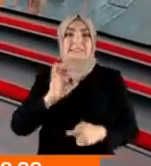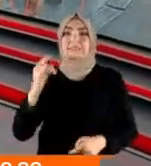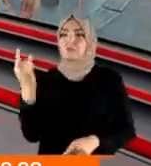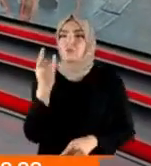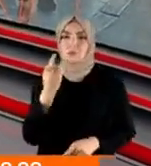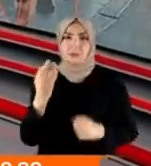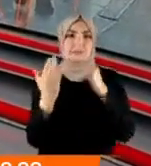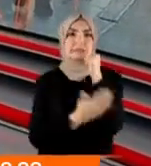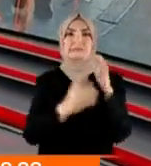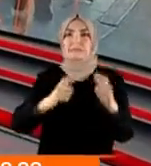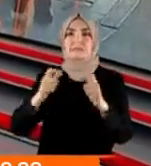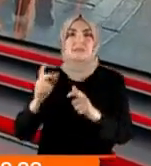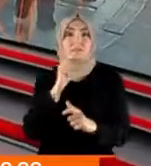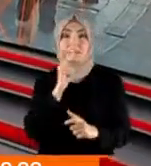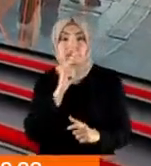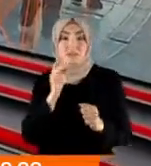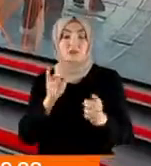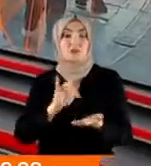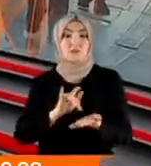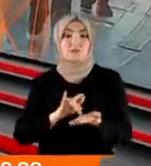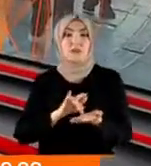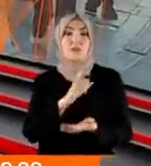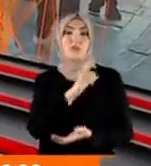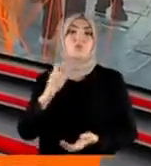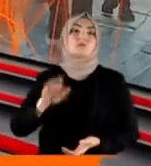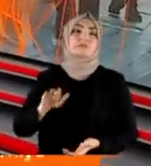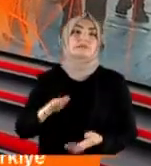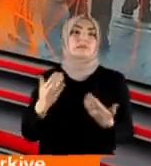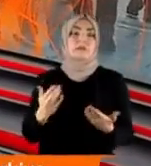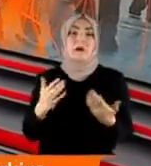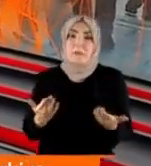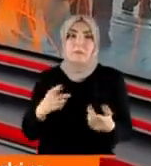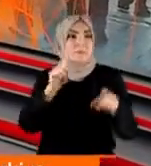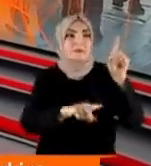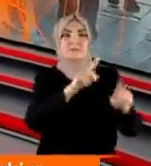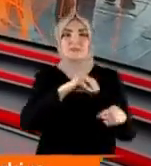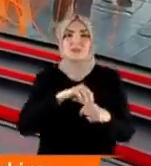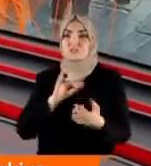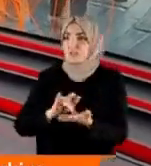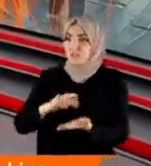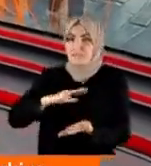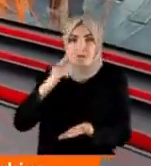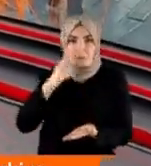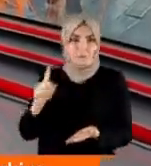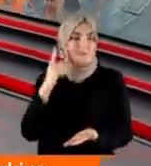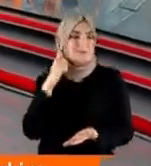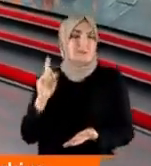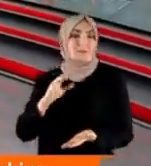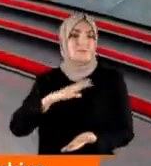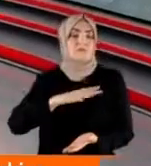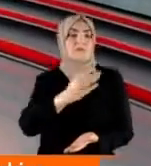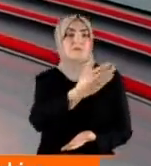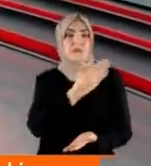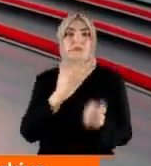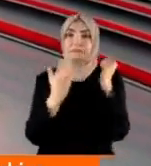içmenin cezası 900 lira. Ancak ne yazık ki bazıları için bu cezalar da caydırıcı değil. Yasa ve cezalara rağmen kuralları